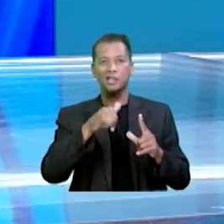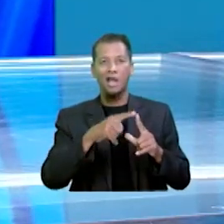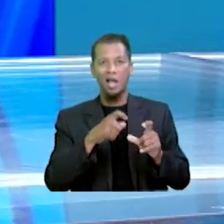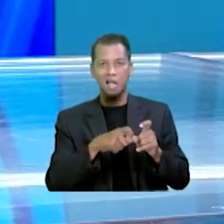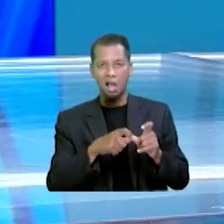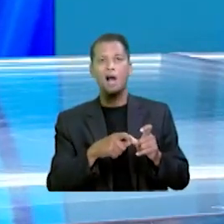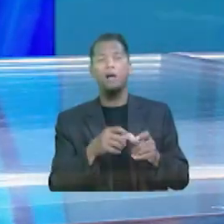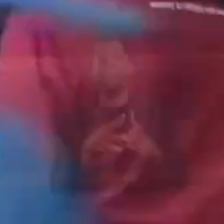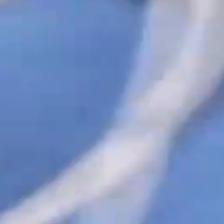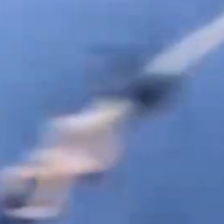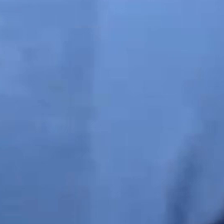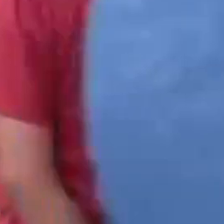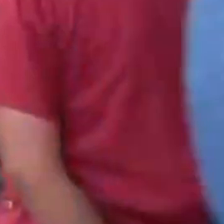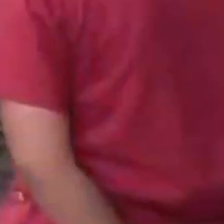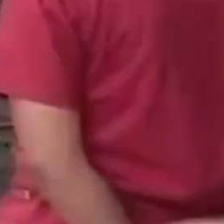Kota Depok.